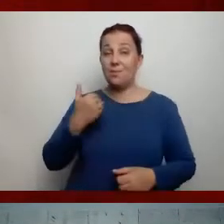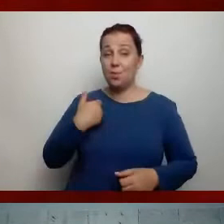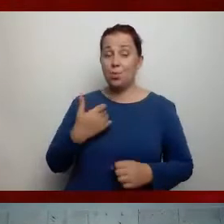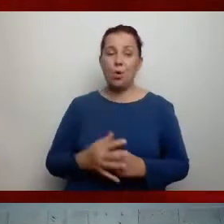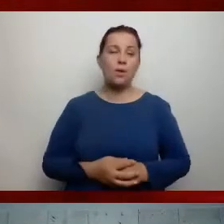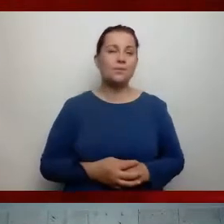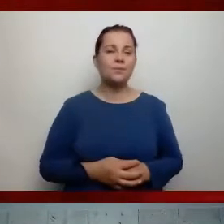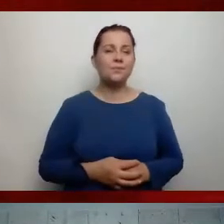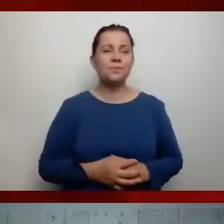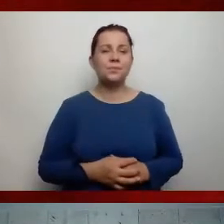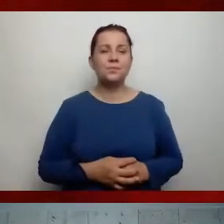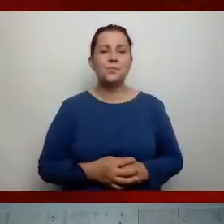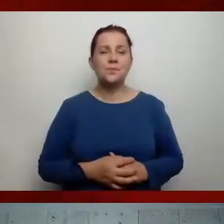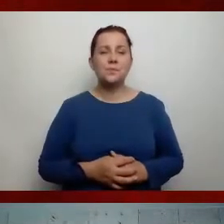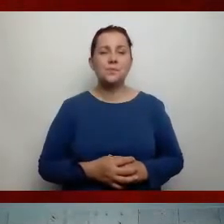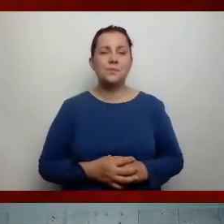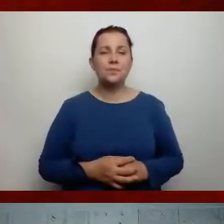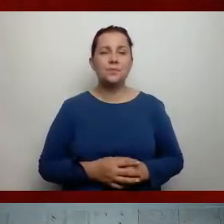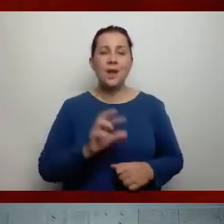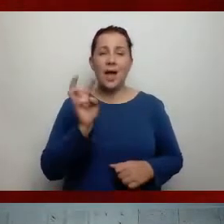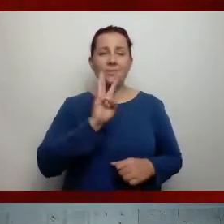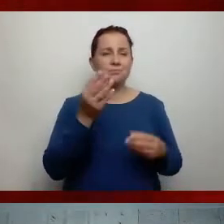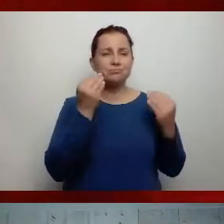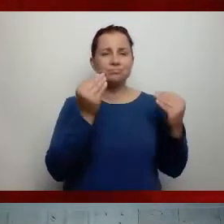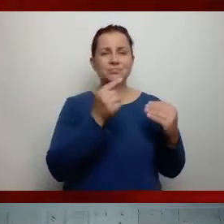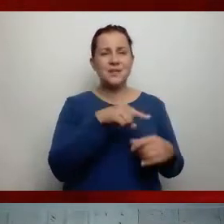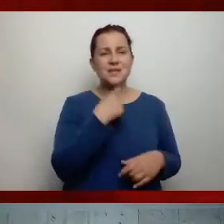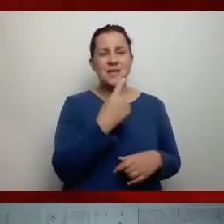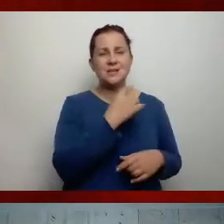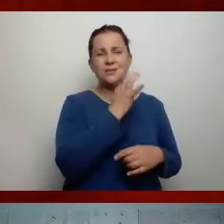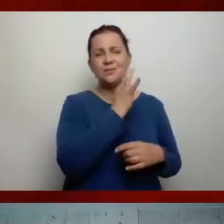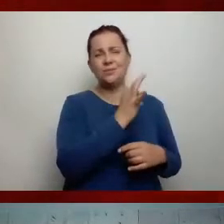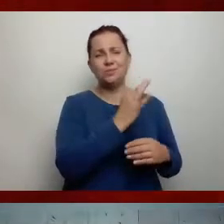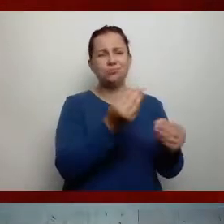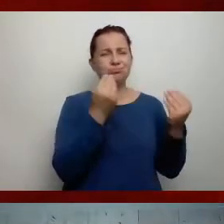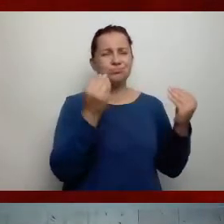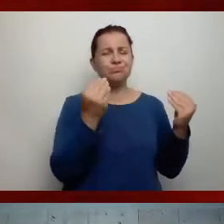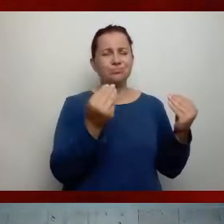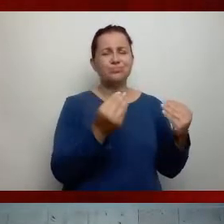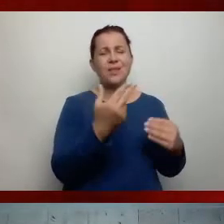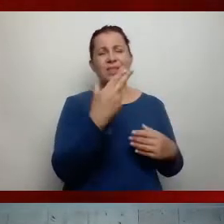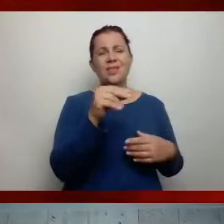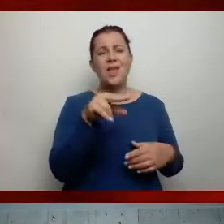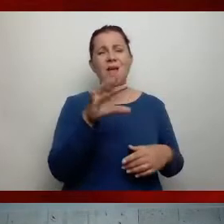fantastycznie operował językiem, operował neologizmami.